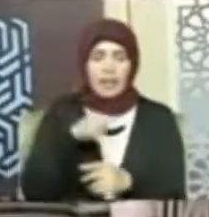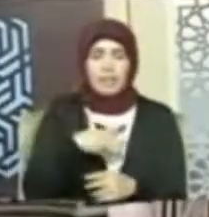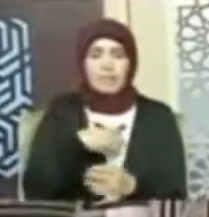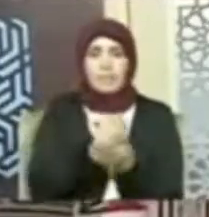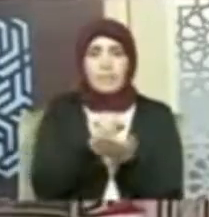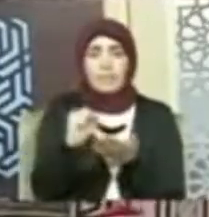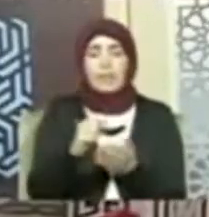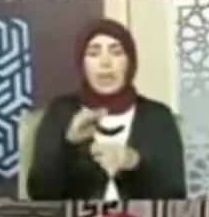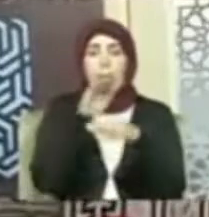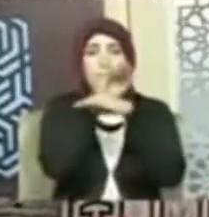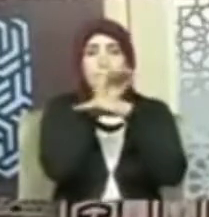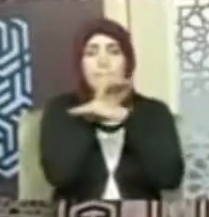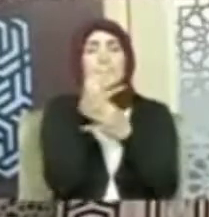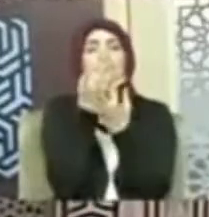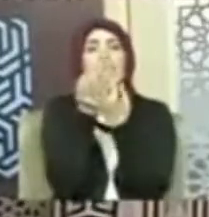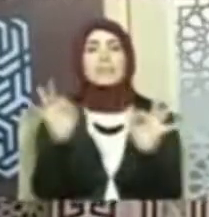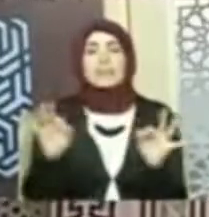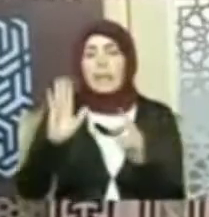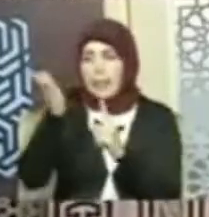بلغ الرسالة